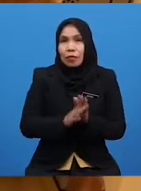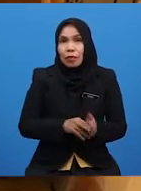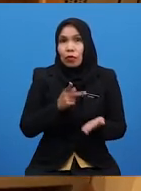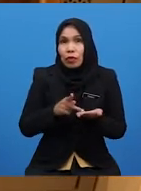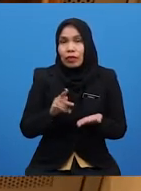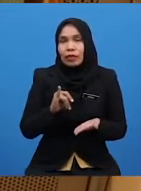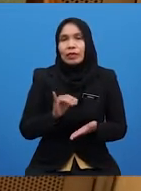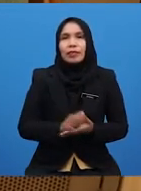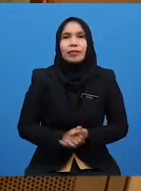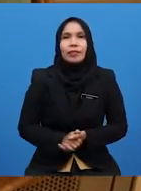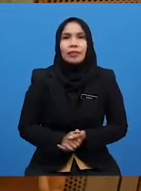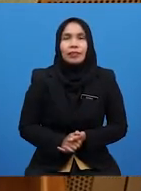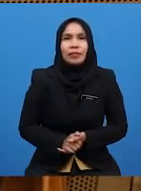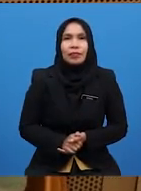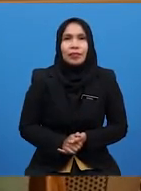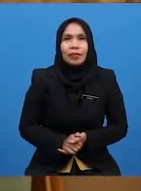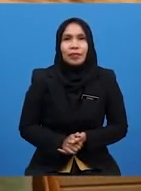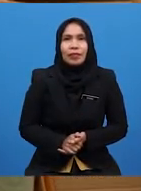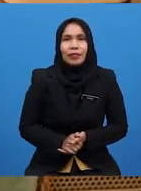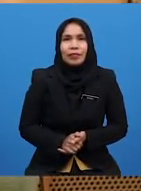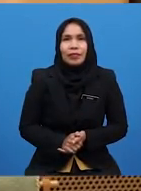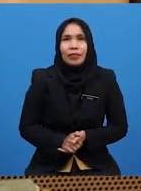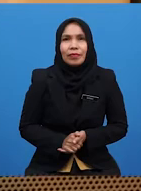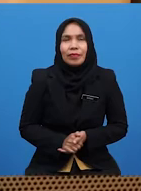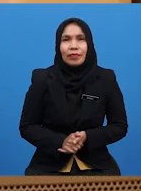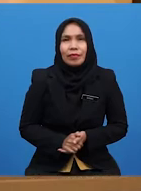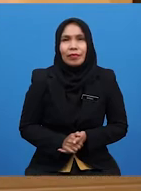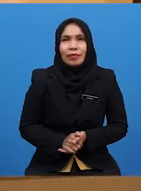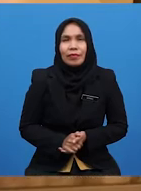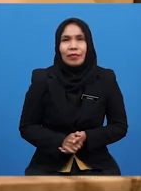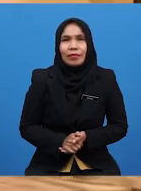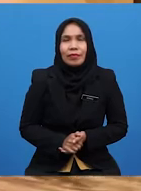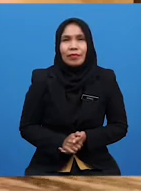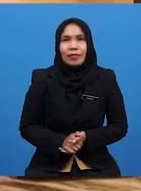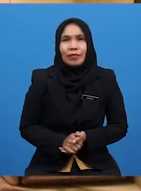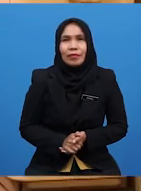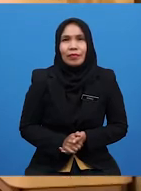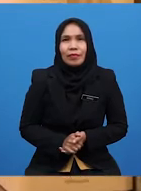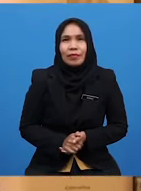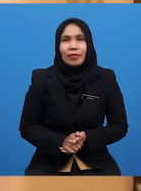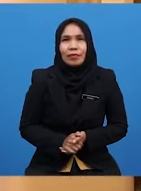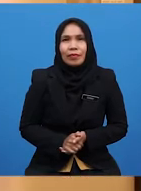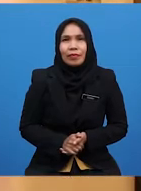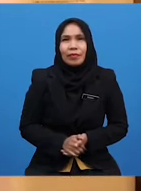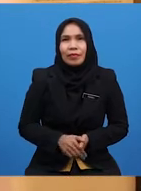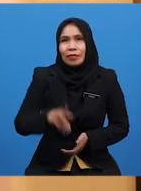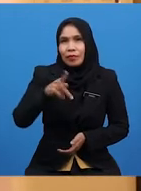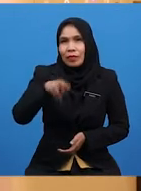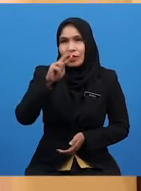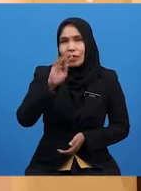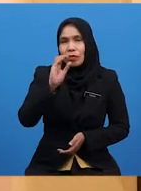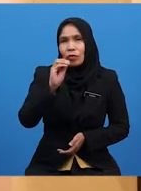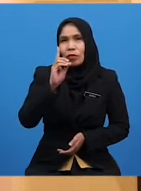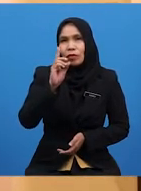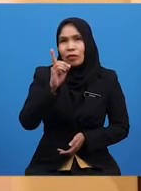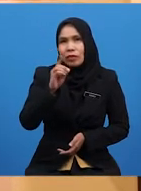malah mampu memberi kesan yang besar terhadap quality kesehatan productivity Saykoji